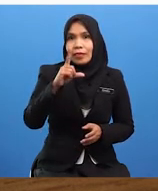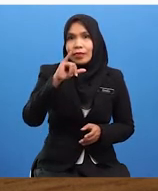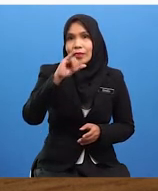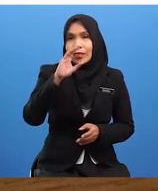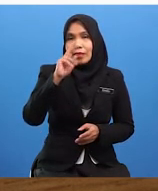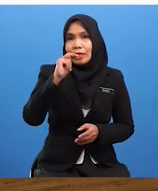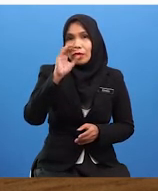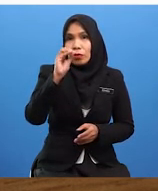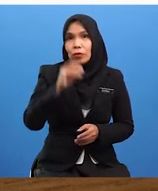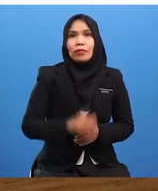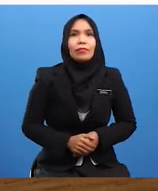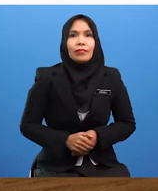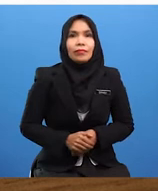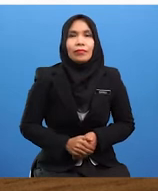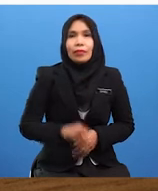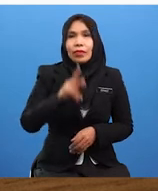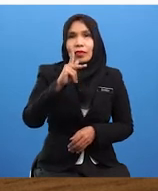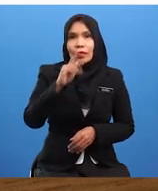cetakan kolograf,